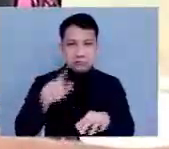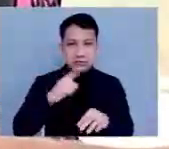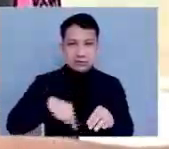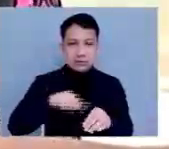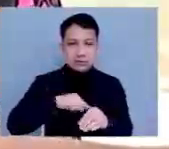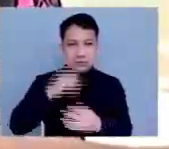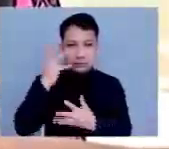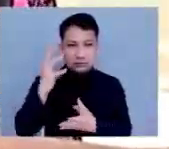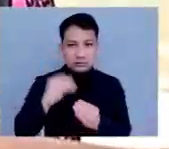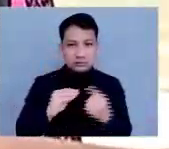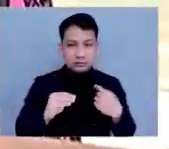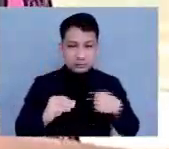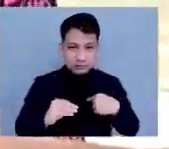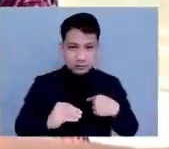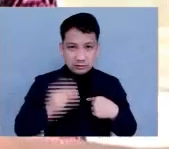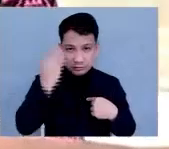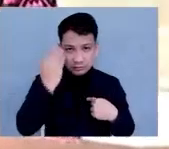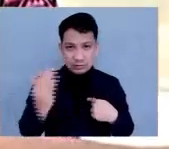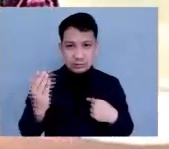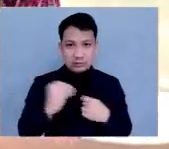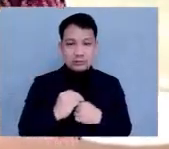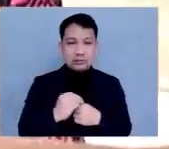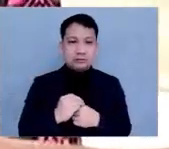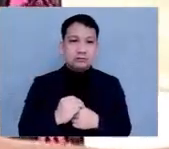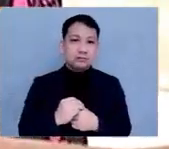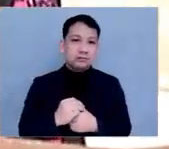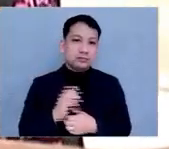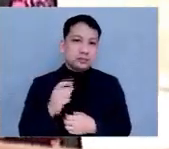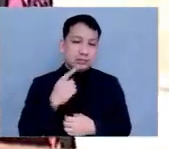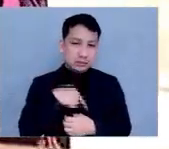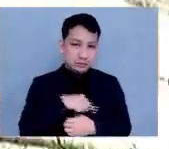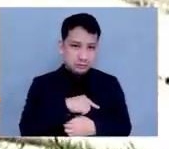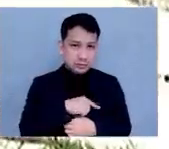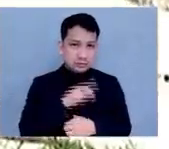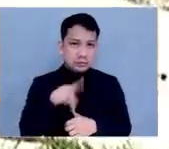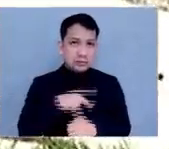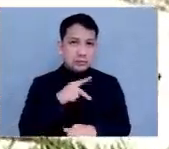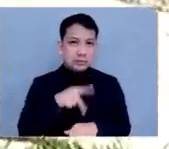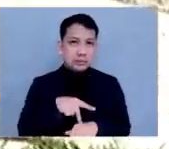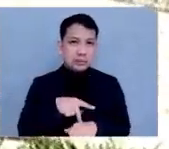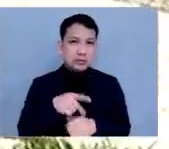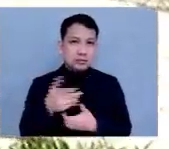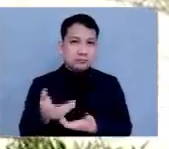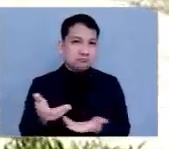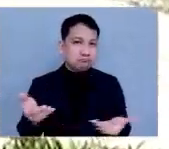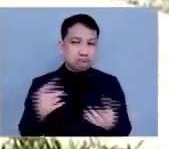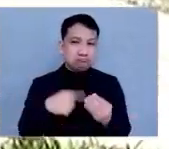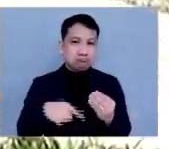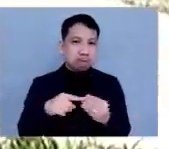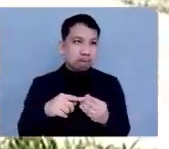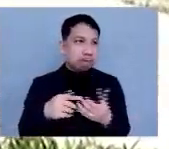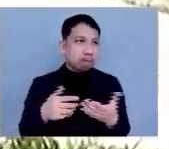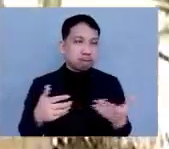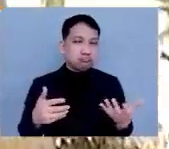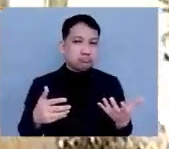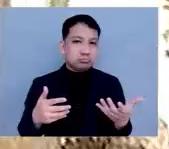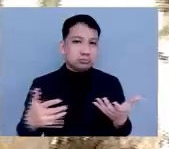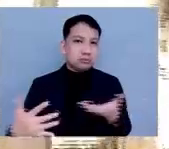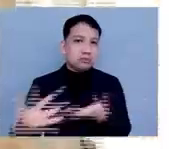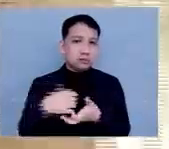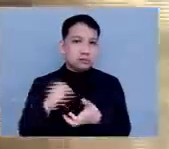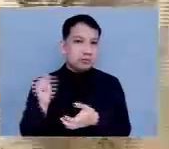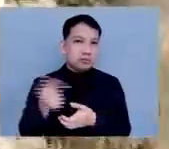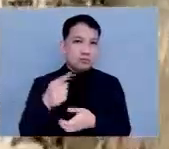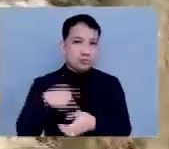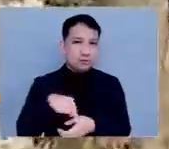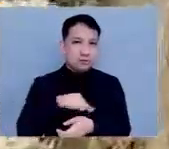really take a lot of effort, not only from the Philippines. Obviously, it's sa lahat po